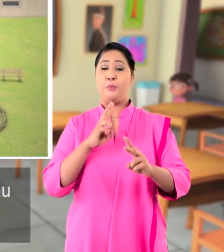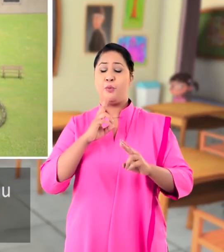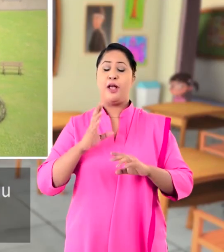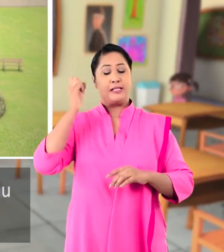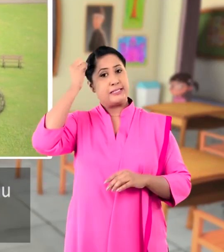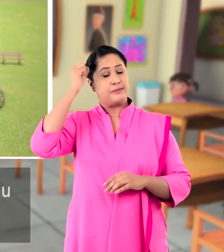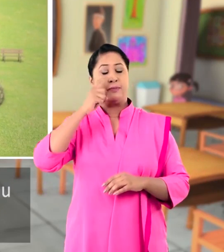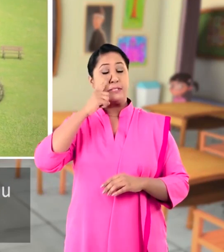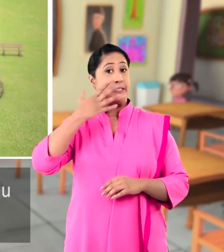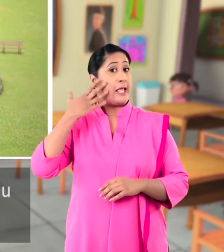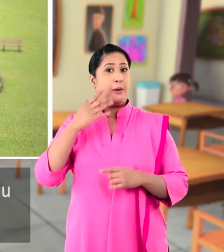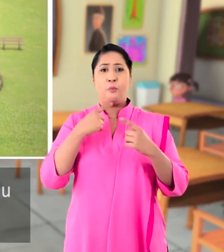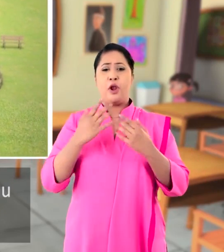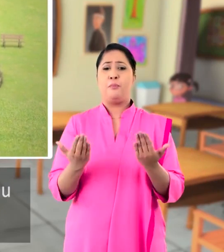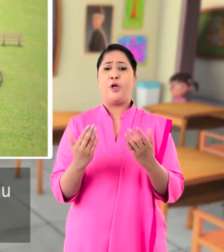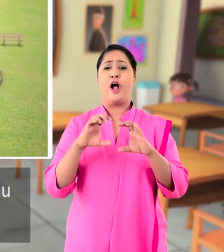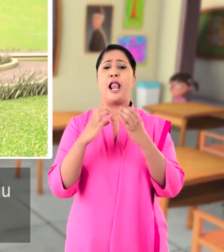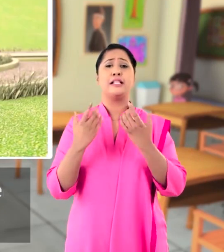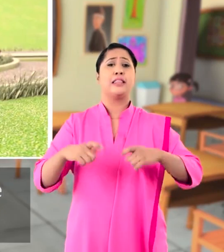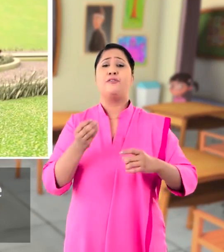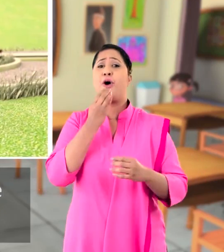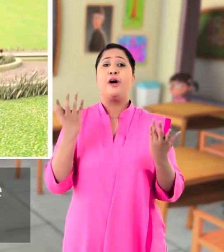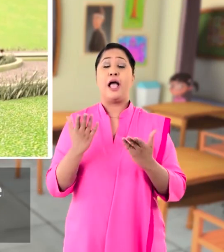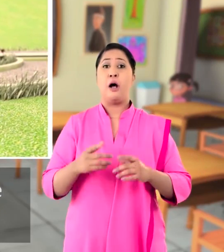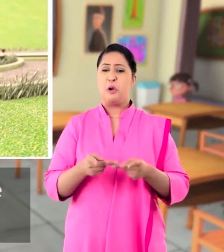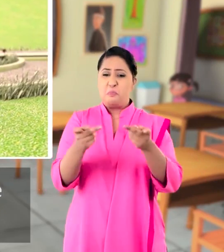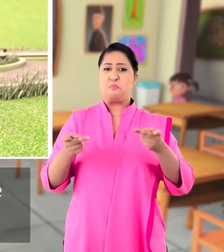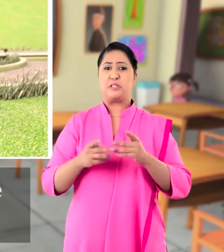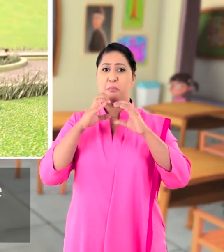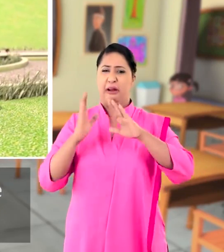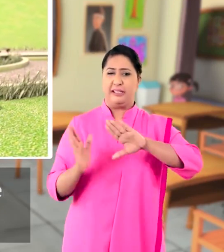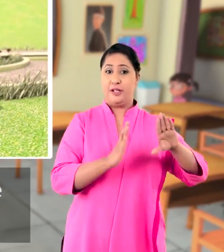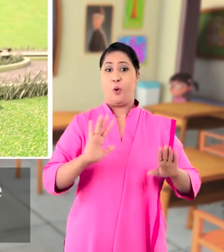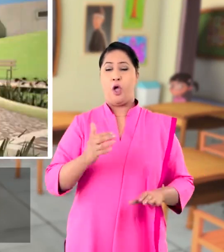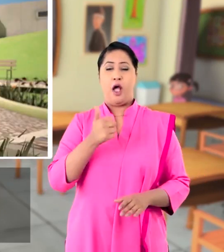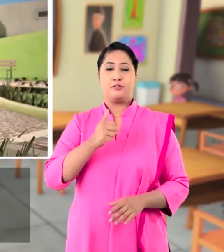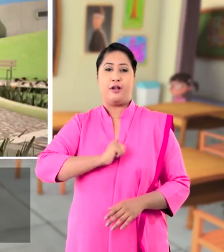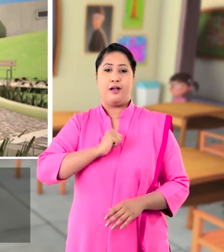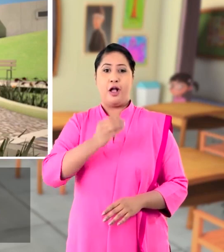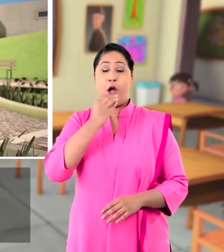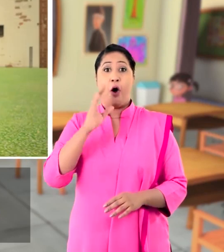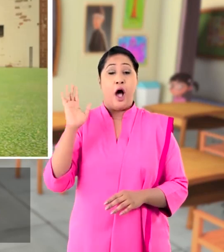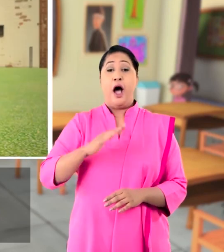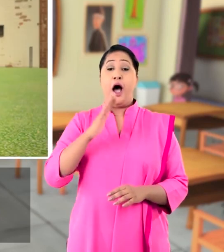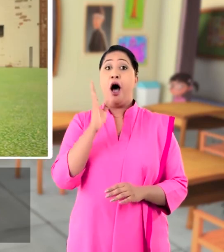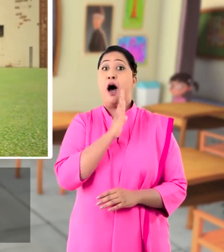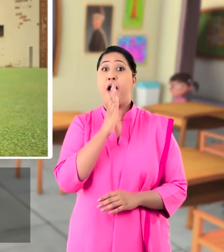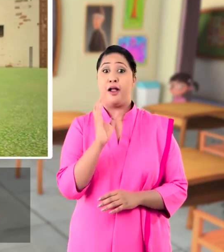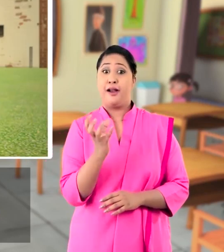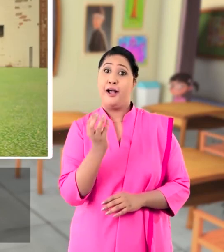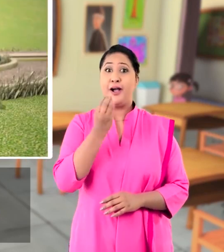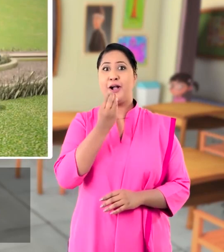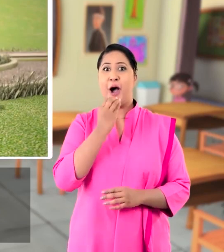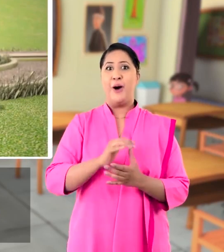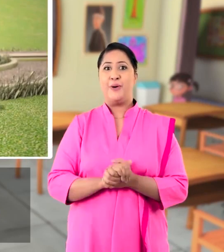चलो फिर फाइनल करो, क्लास पार्टी में मेन्यू क्या होगा? पिज्जा और बर्गर के अलावा कुछ हेल्दी होना चाहिए। तीन डे खाते हैं। यक, तीन